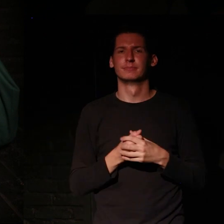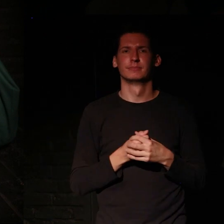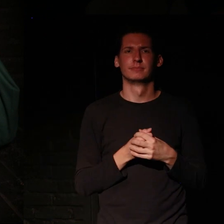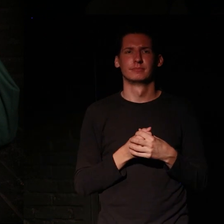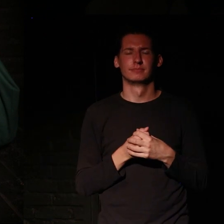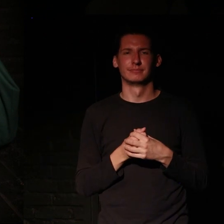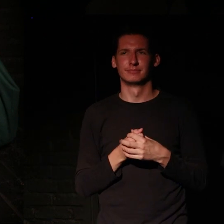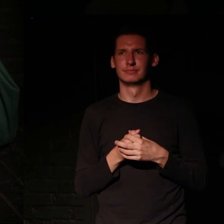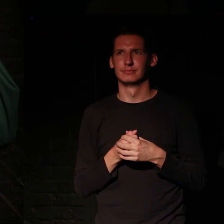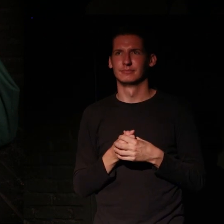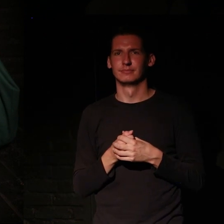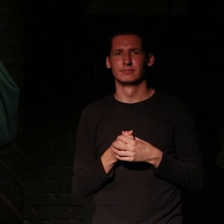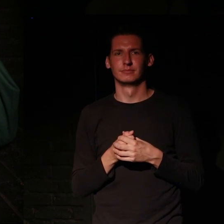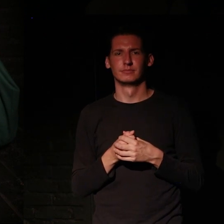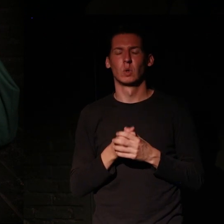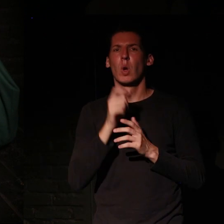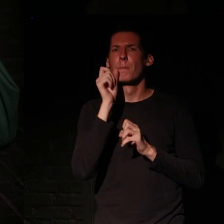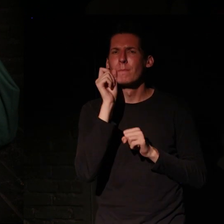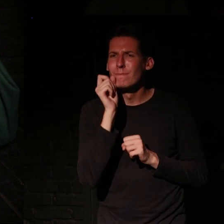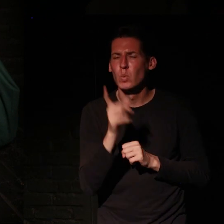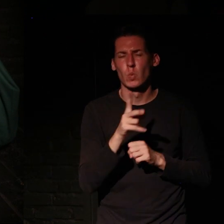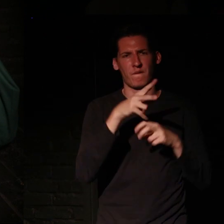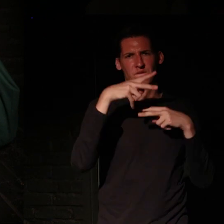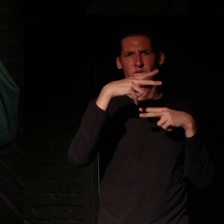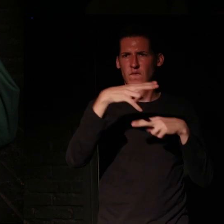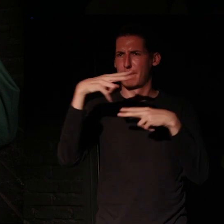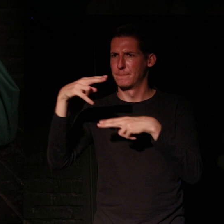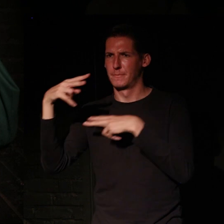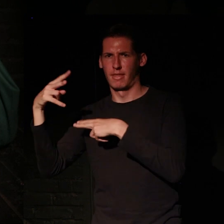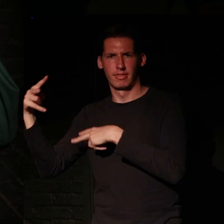Czyli są fragmenty nie